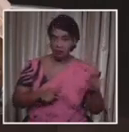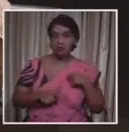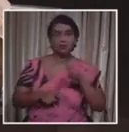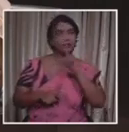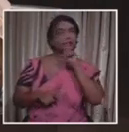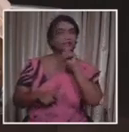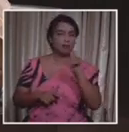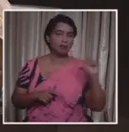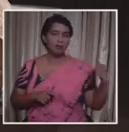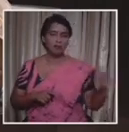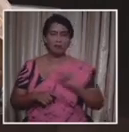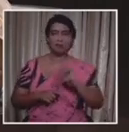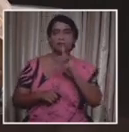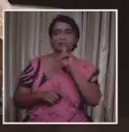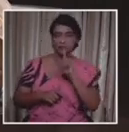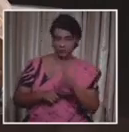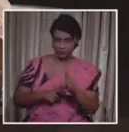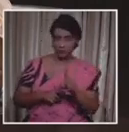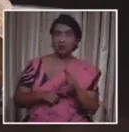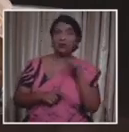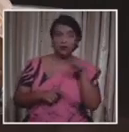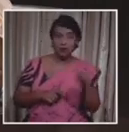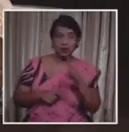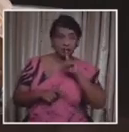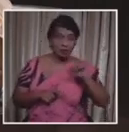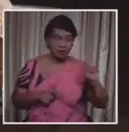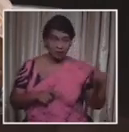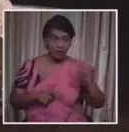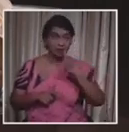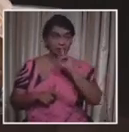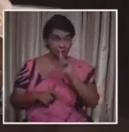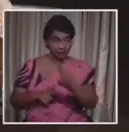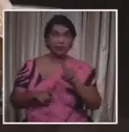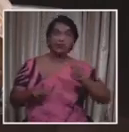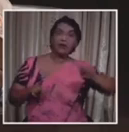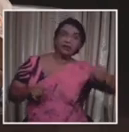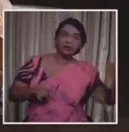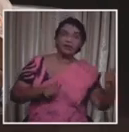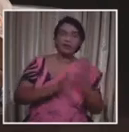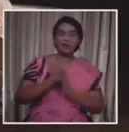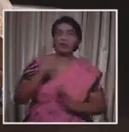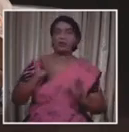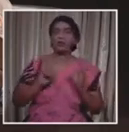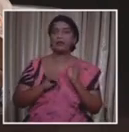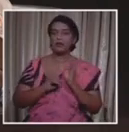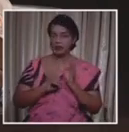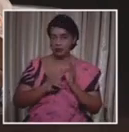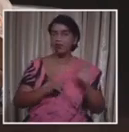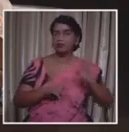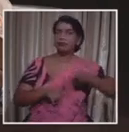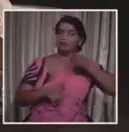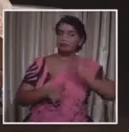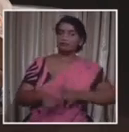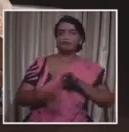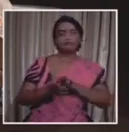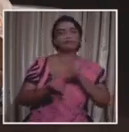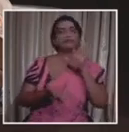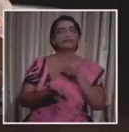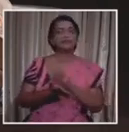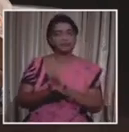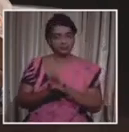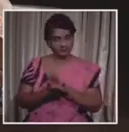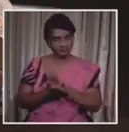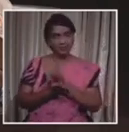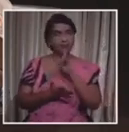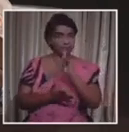kalayutu atara ema yojanawa tawat mantrivaryaku visin istira karanu